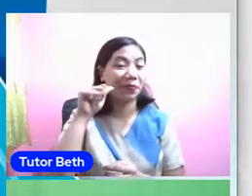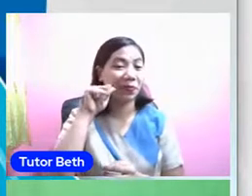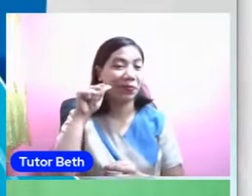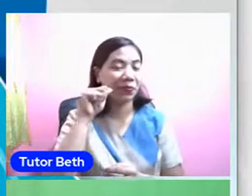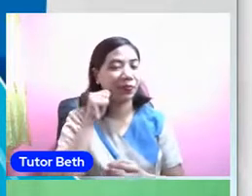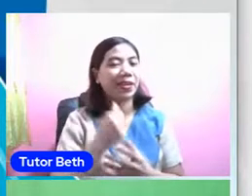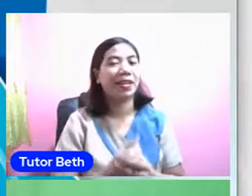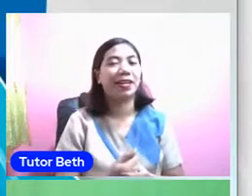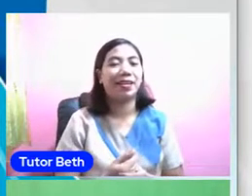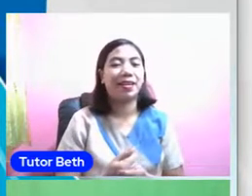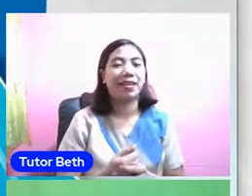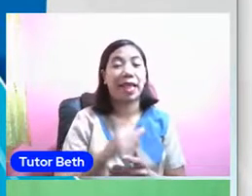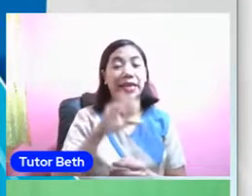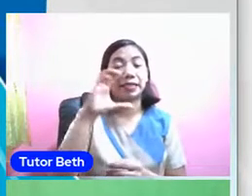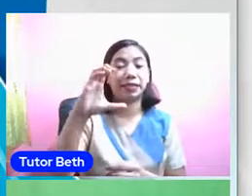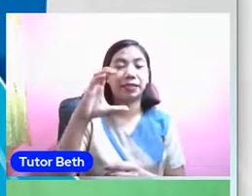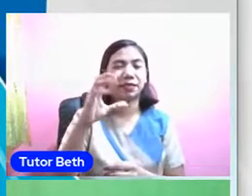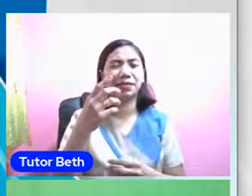inyong mga kasagutan.